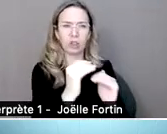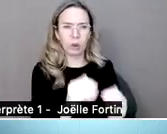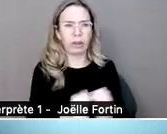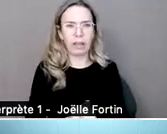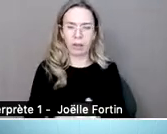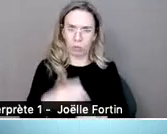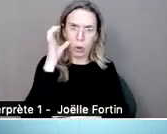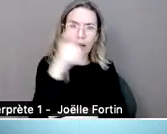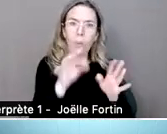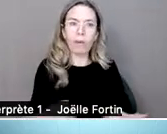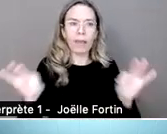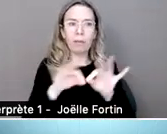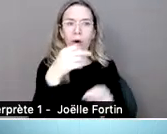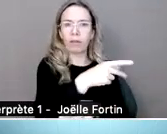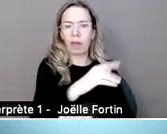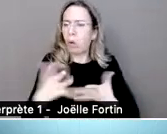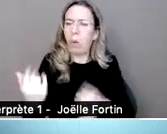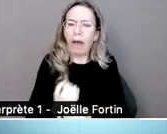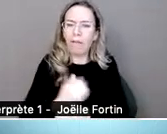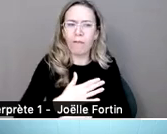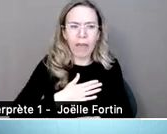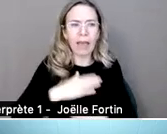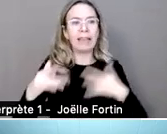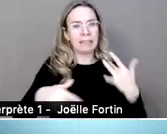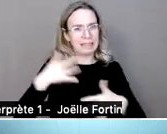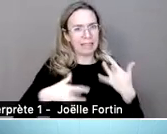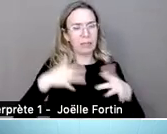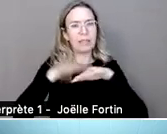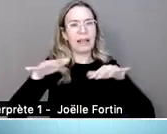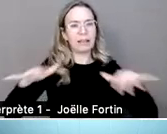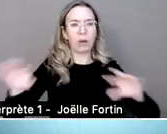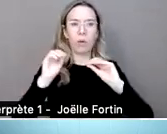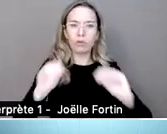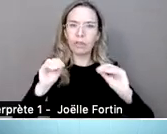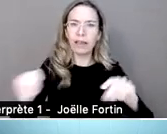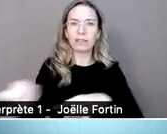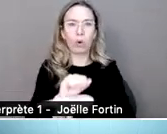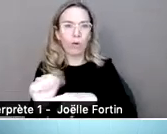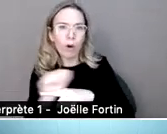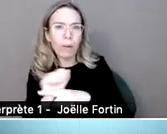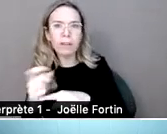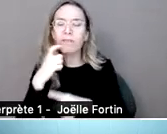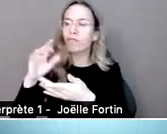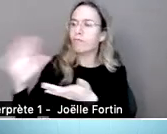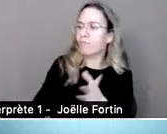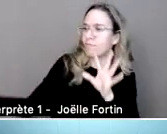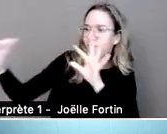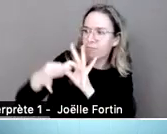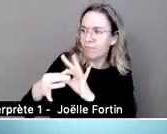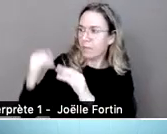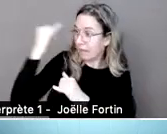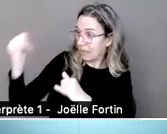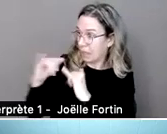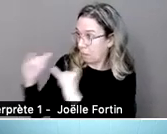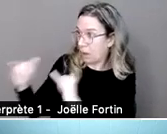comme action des sensibilisations et éducation, formation avec des organisations partageant les mêmes idées et